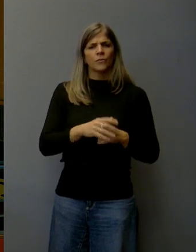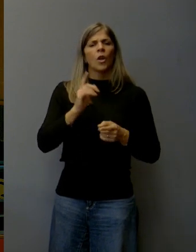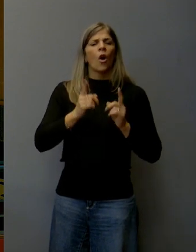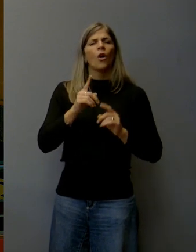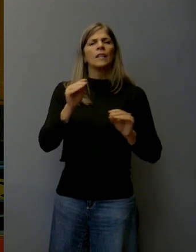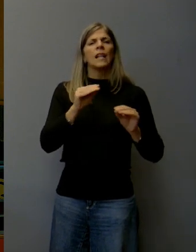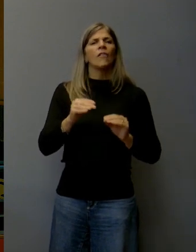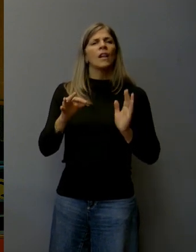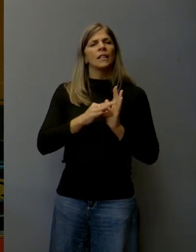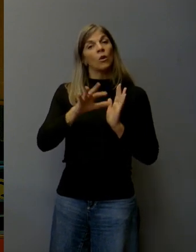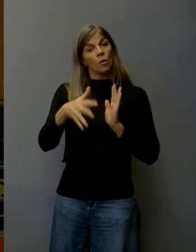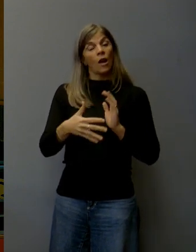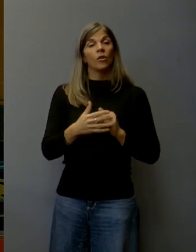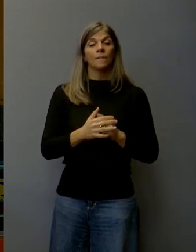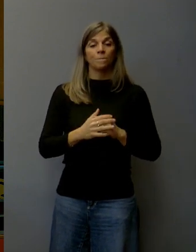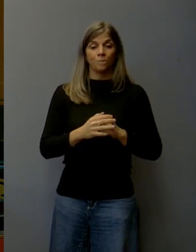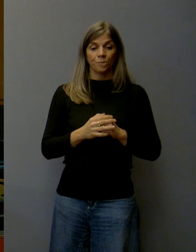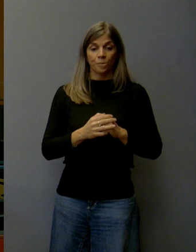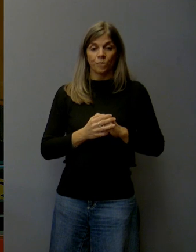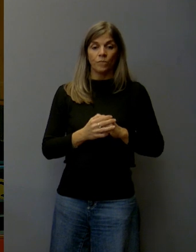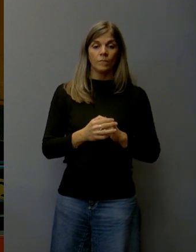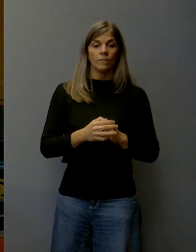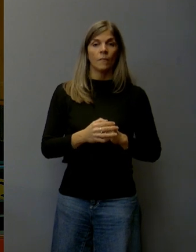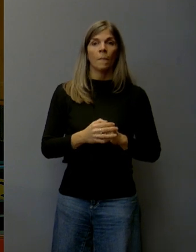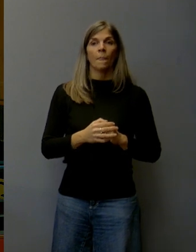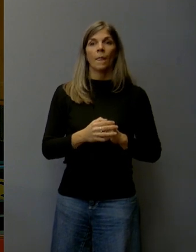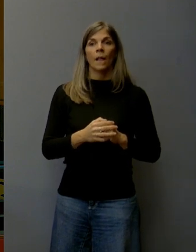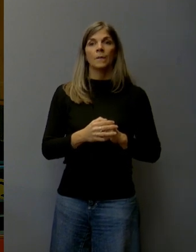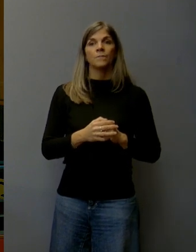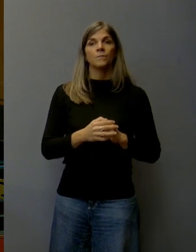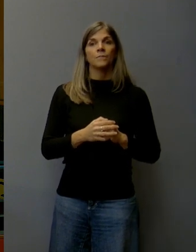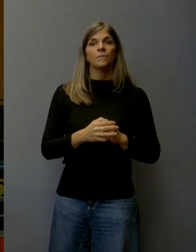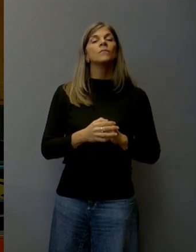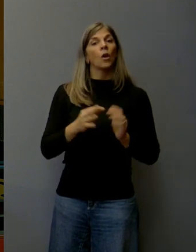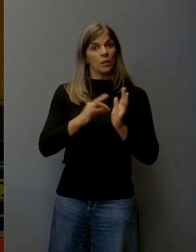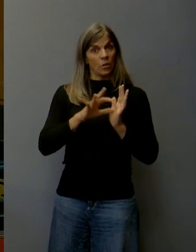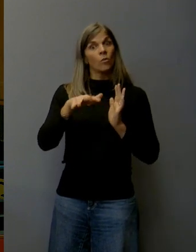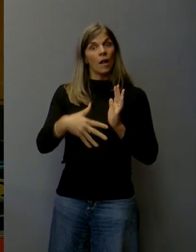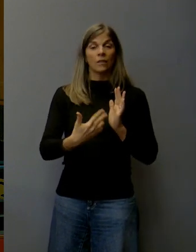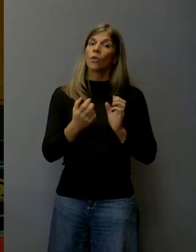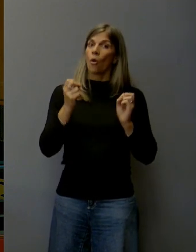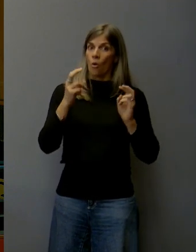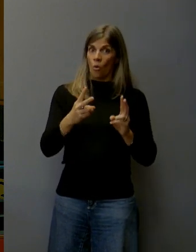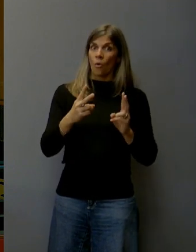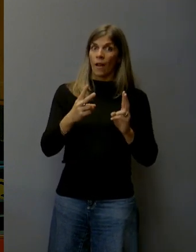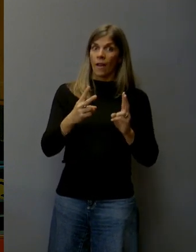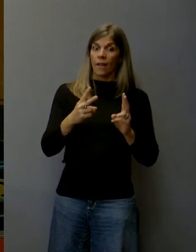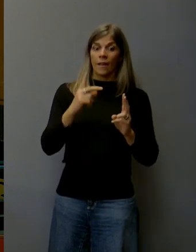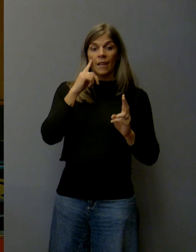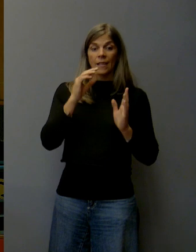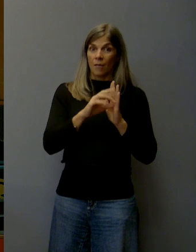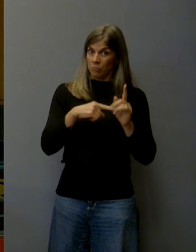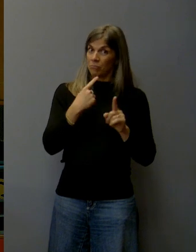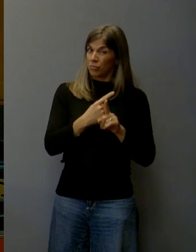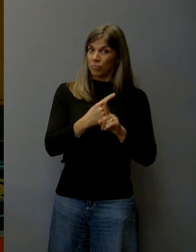ma su un altro articolo perché su un altro articolo Allora se su un altro articolo Si altrimenti poi mi